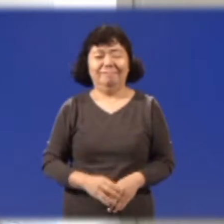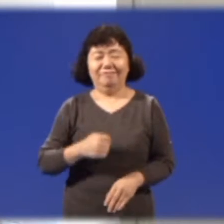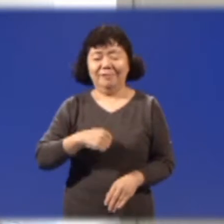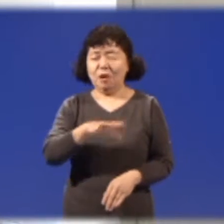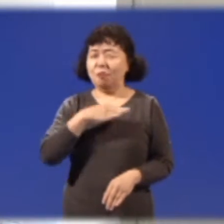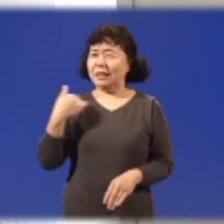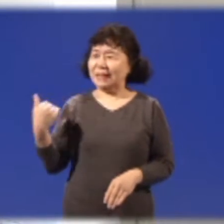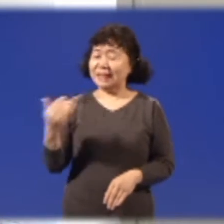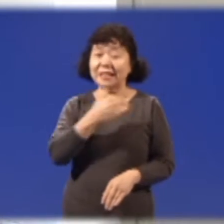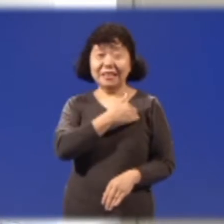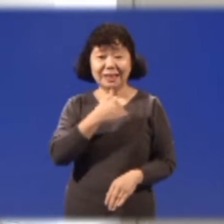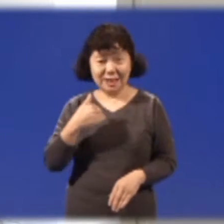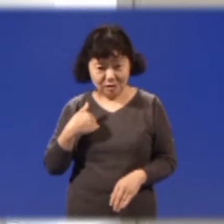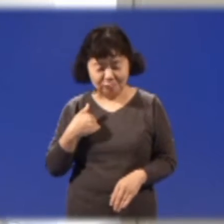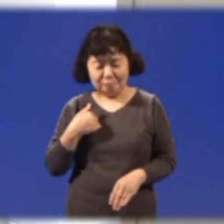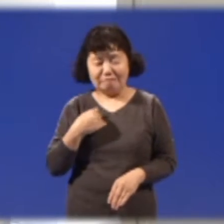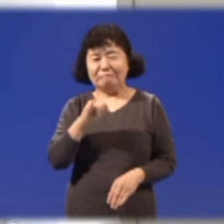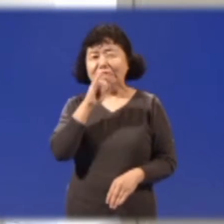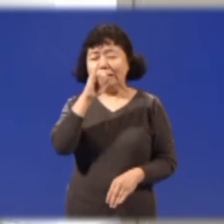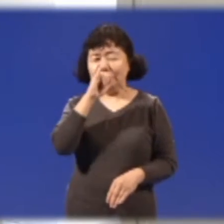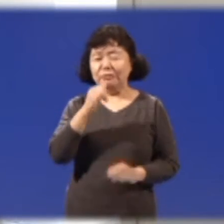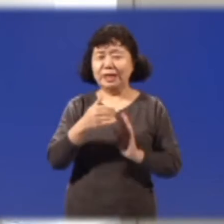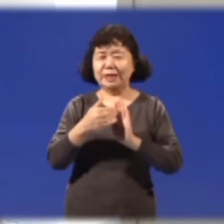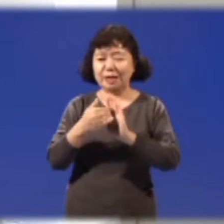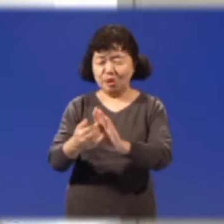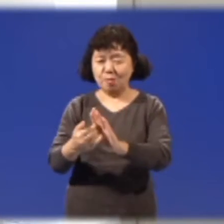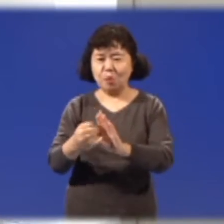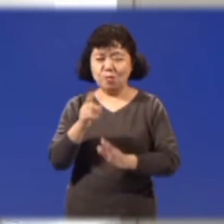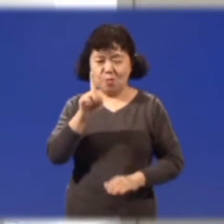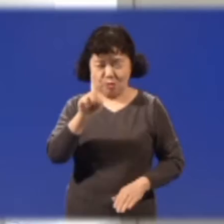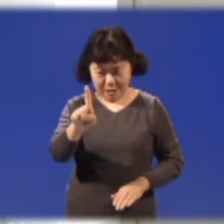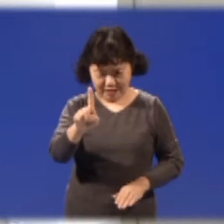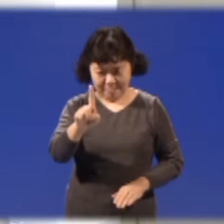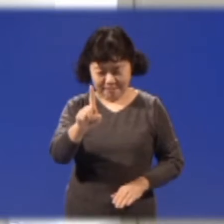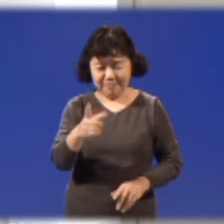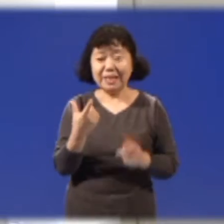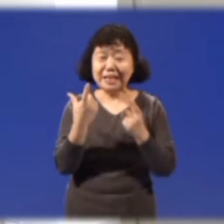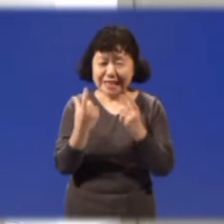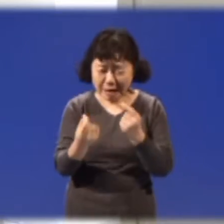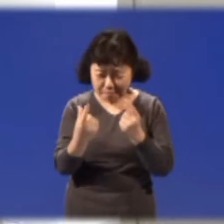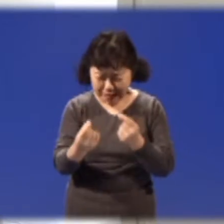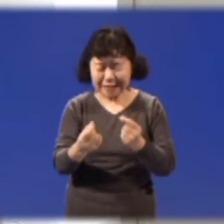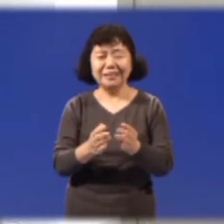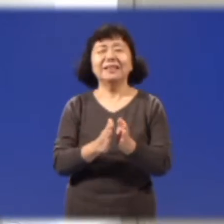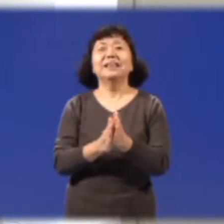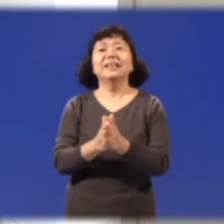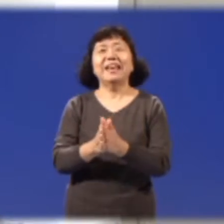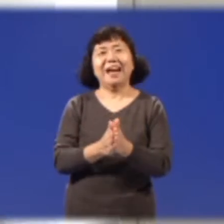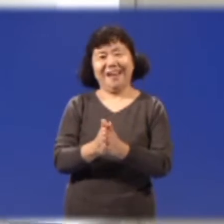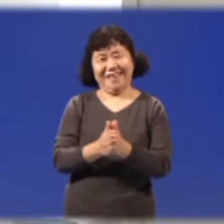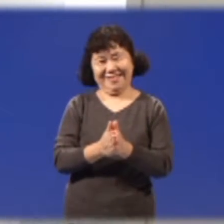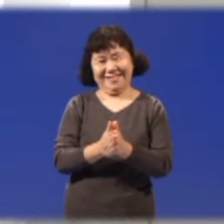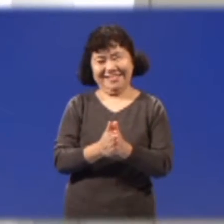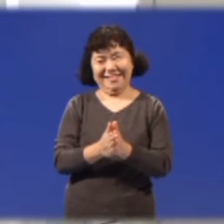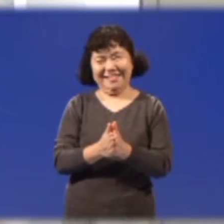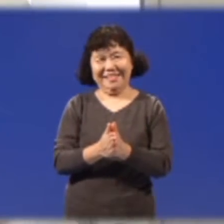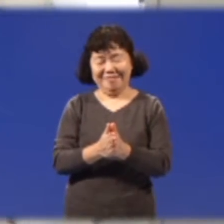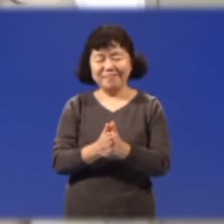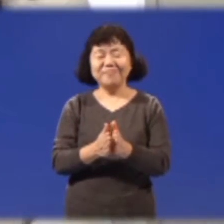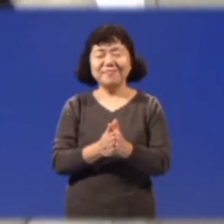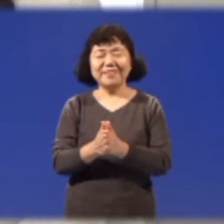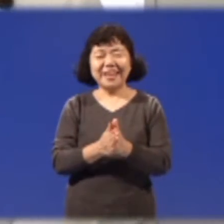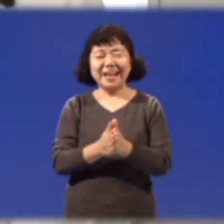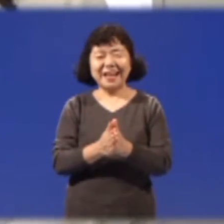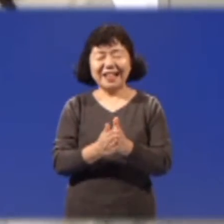私たちができるインフルエンザ予防その1、やっぱり手洗いですよね。ということで手洗